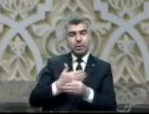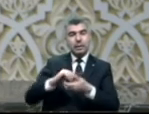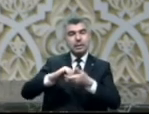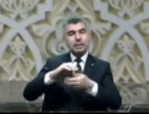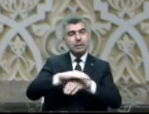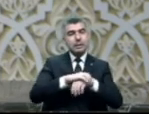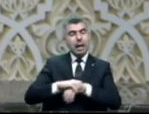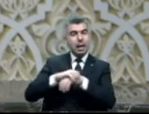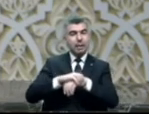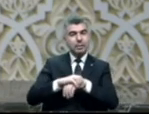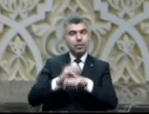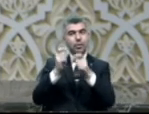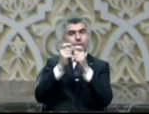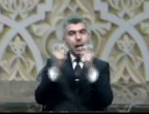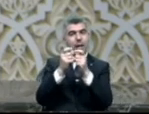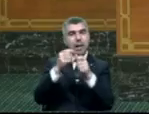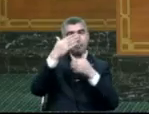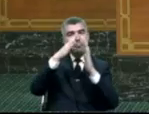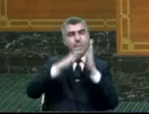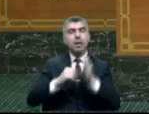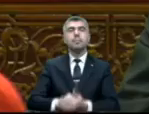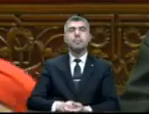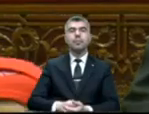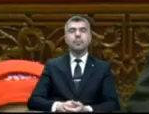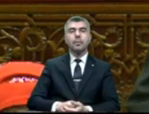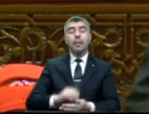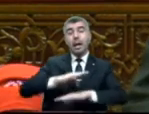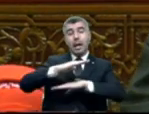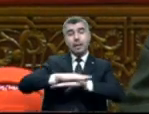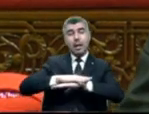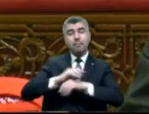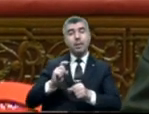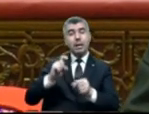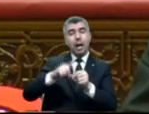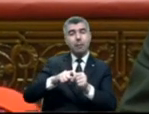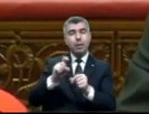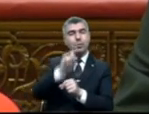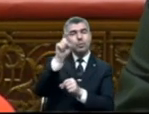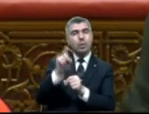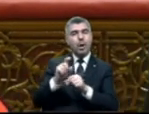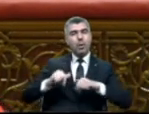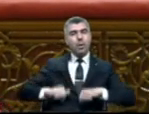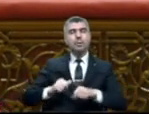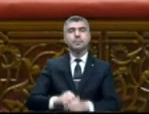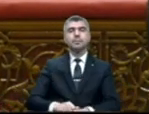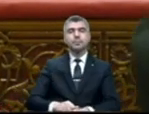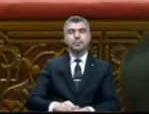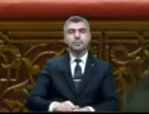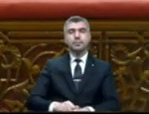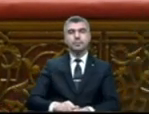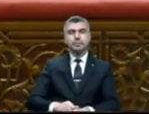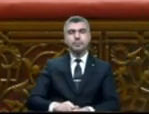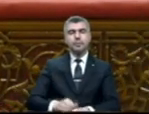الشغالين بالمغرب لتقديم السؤال. سي عبد اللطيف السيد الرئيس تفضل. السيد الرئيس، عن احترام الحرية النقابية نسائلكم السيدة الوزيرة.